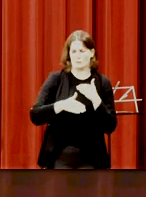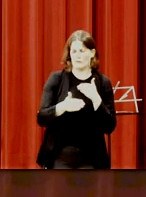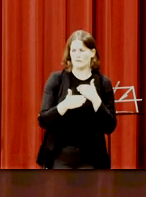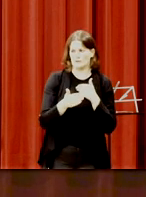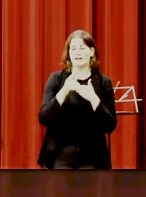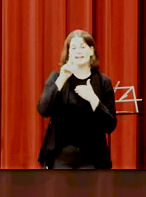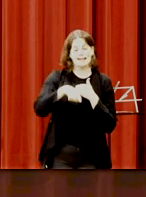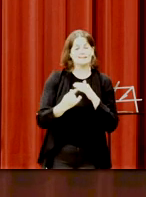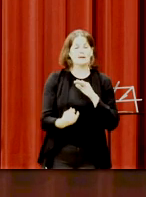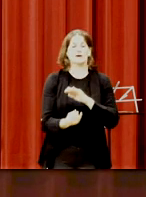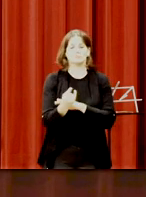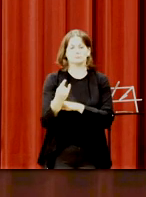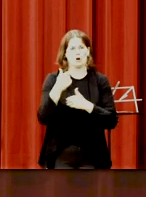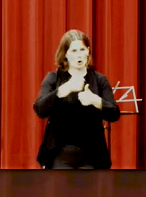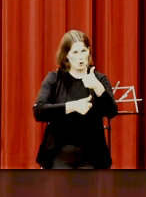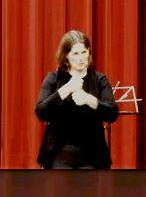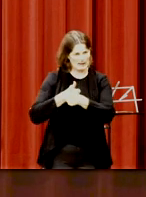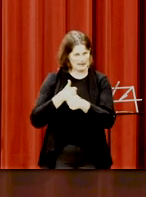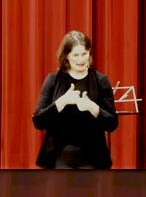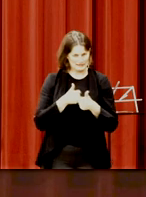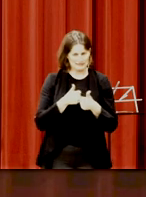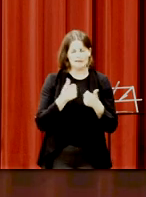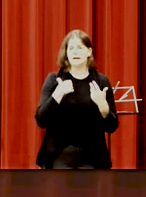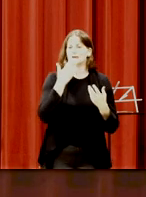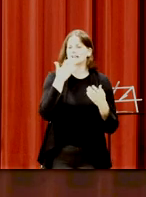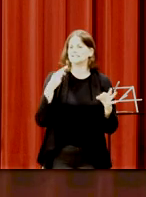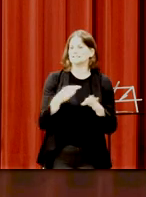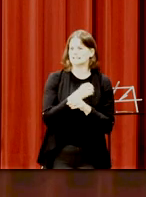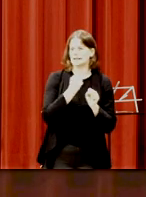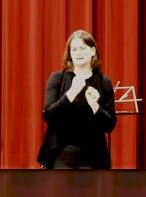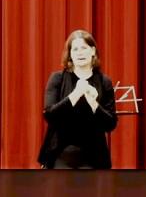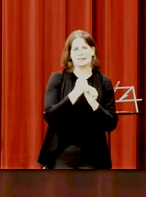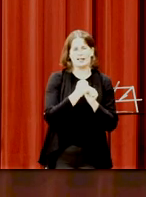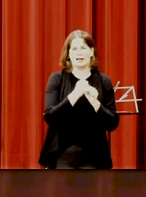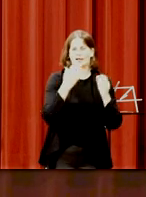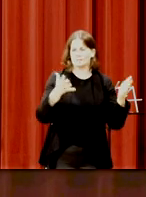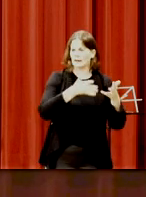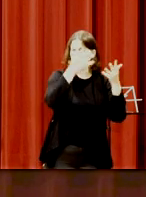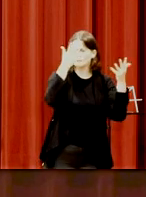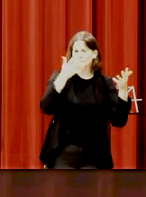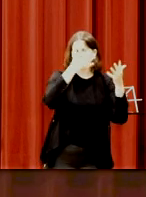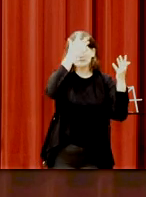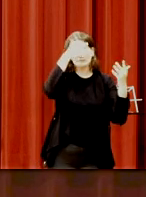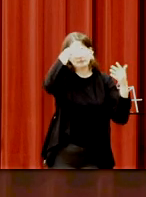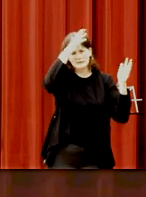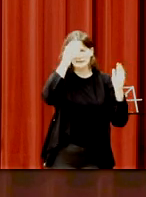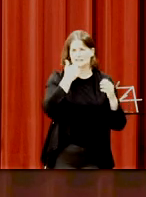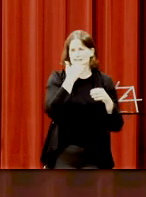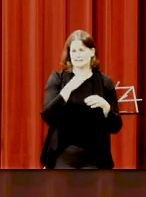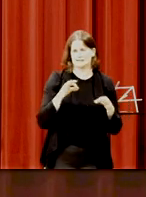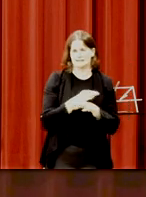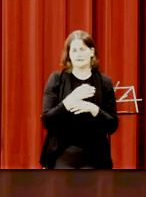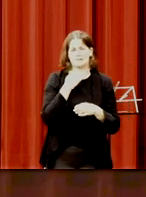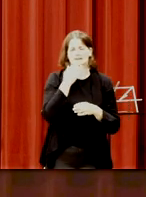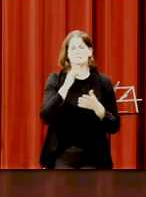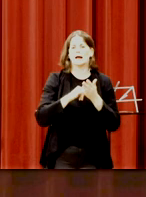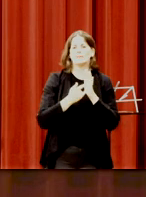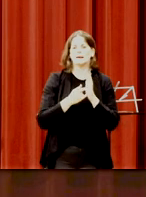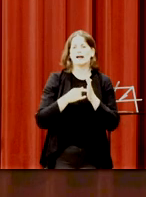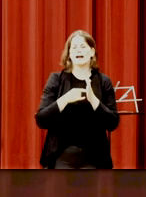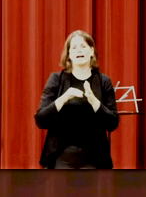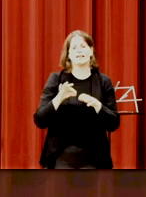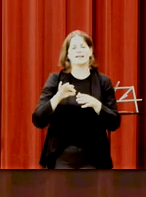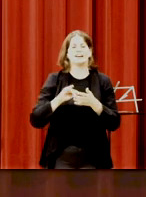el pla d'estudis d'un enginyer o enginyera tingui una part humanística totalment clara i que quan estudies medicina o estudies infermeria